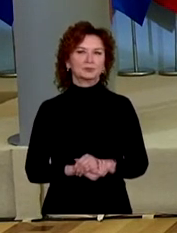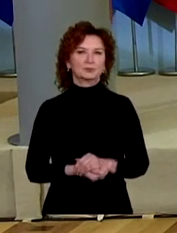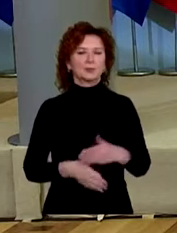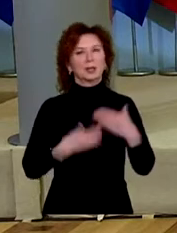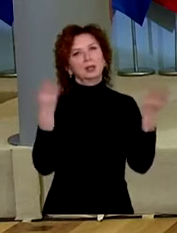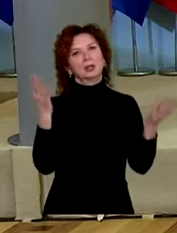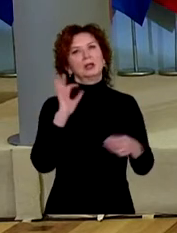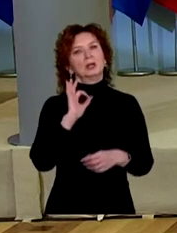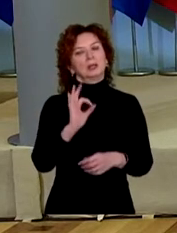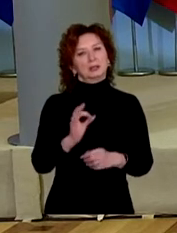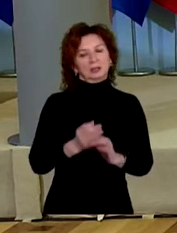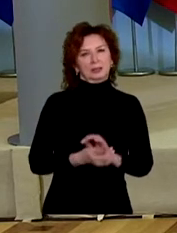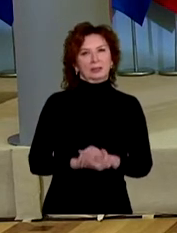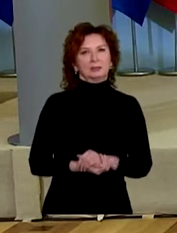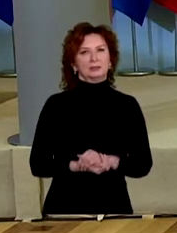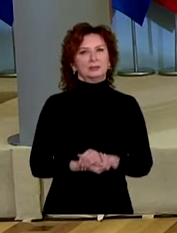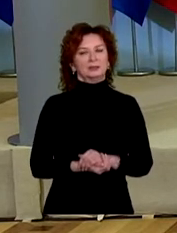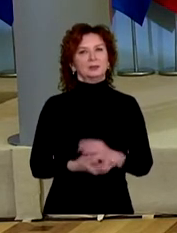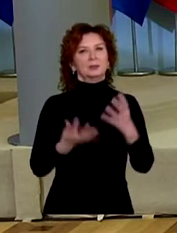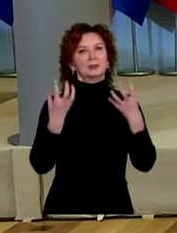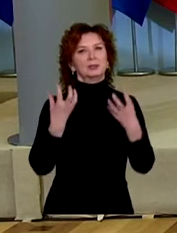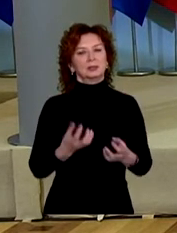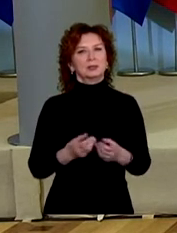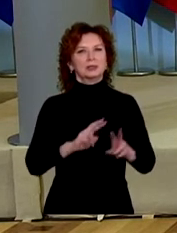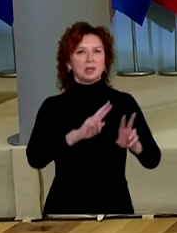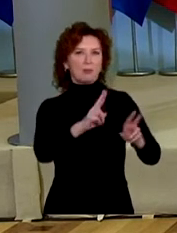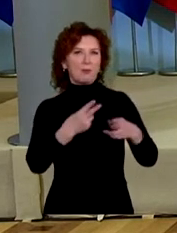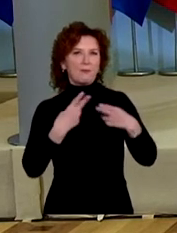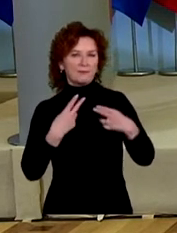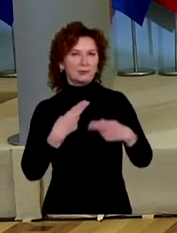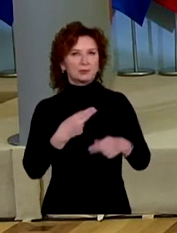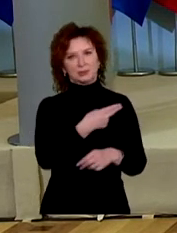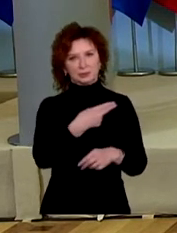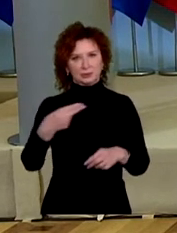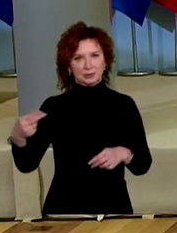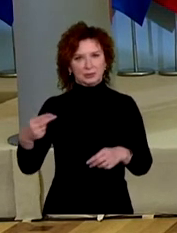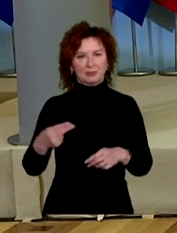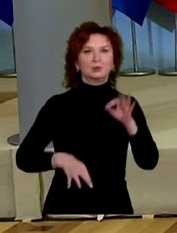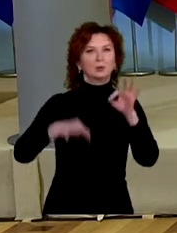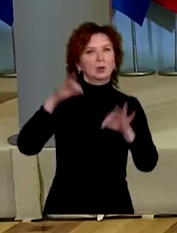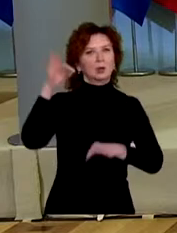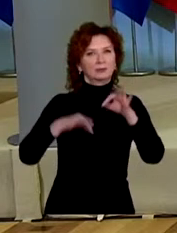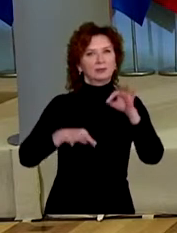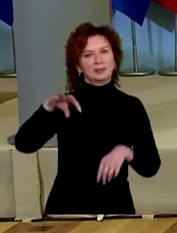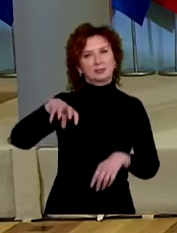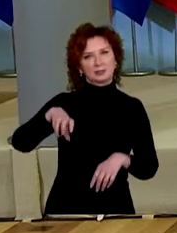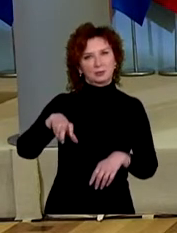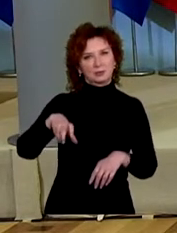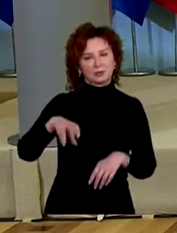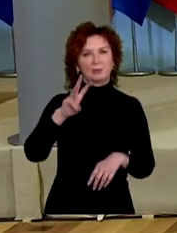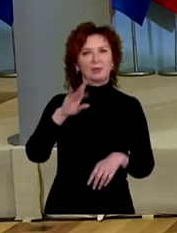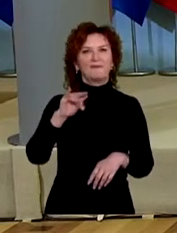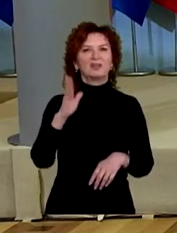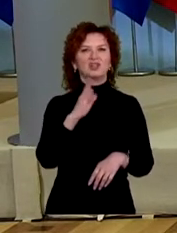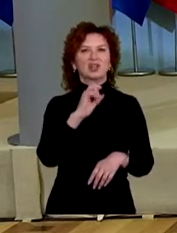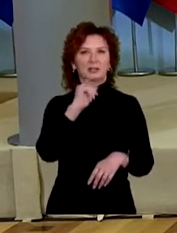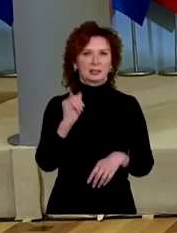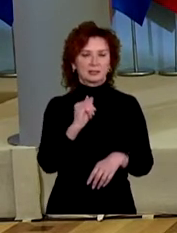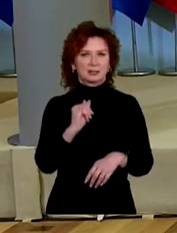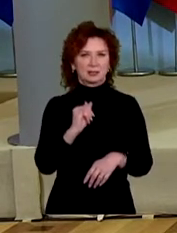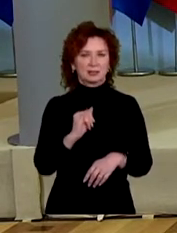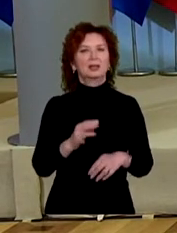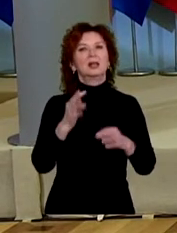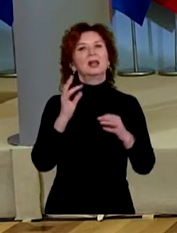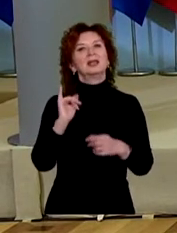Dzień dobry, Karol Kostrzewa z PAP-u. Chciałem wrócić do tematu konferencji Grupy Wyszehradzkiej. Polska prezydencja jest na półmetku. Jakie będą nasze